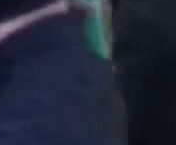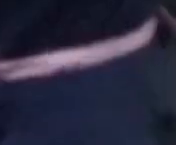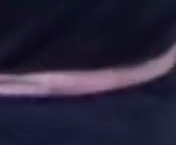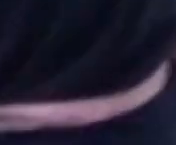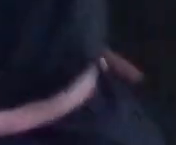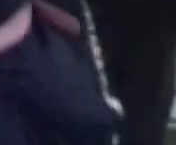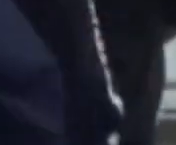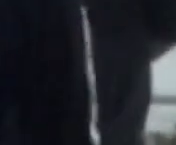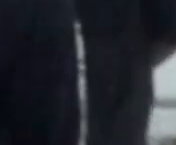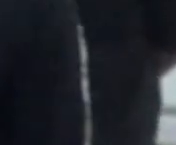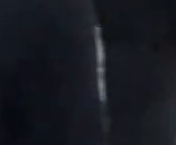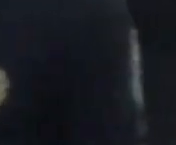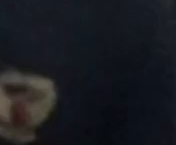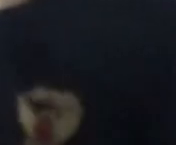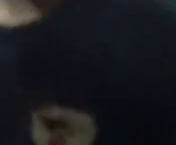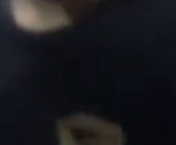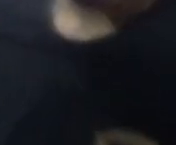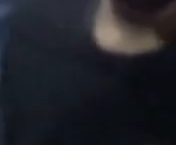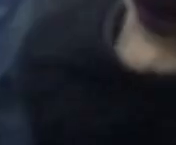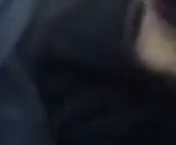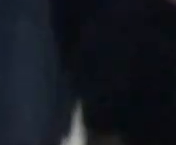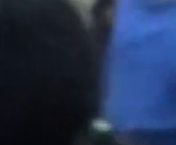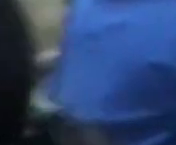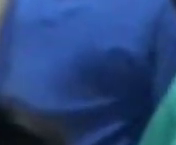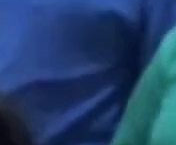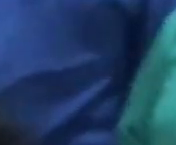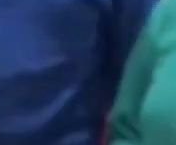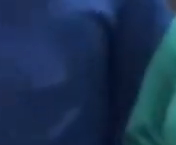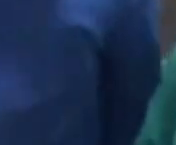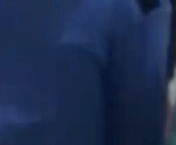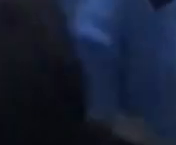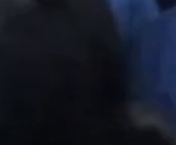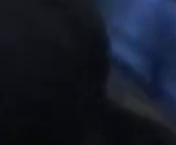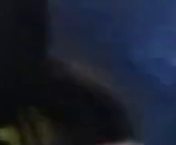Sebelumnya pasien laki-laki berusia 64 tahun sempat dirawat di rumah sakit selama 4 hari.